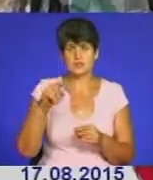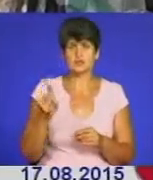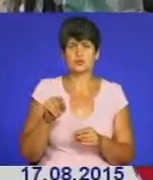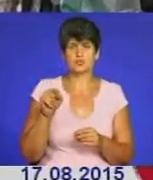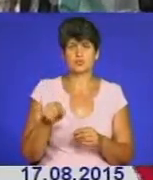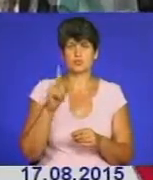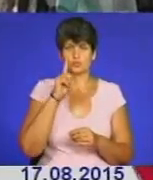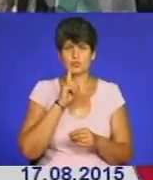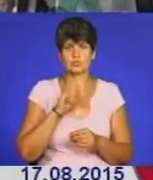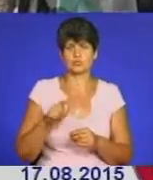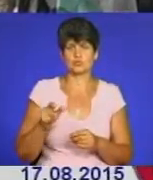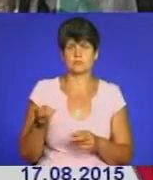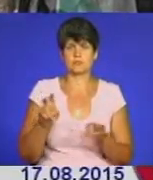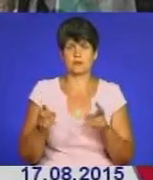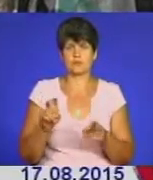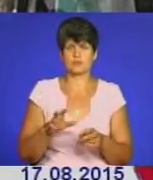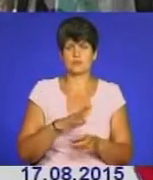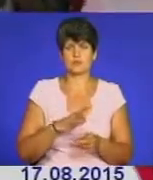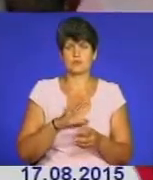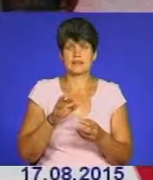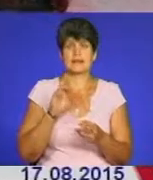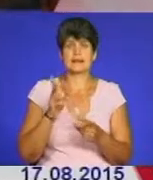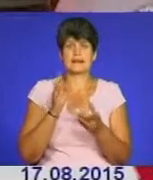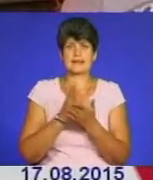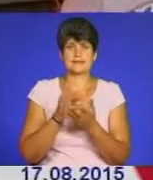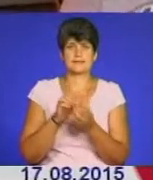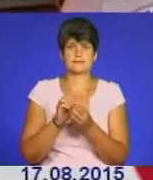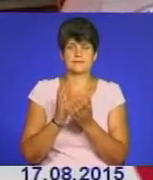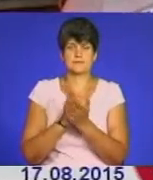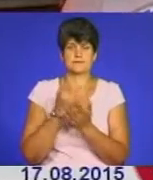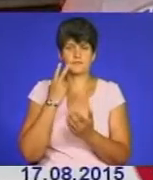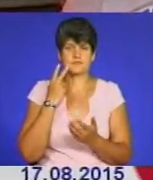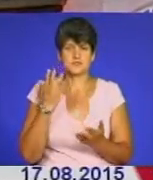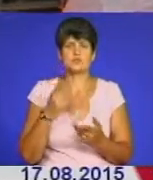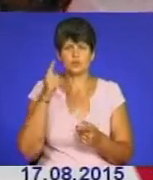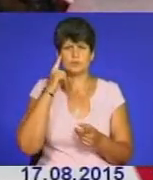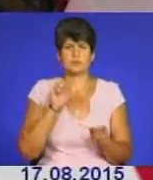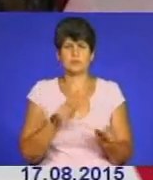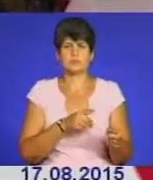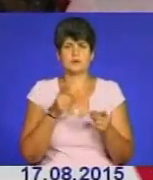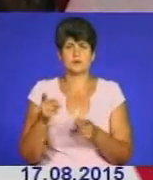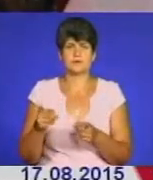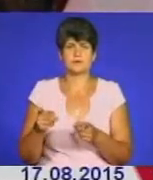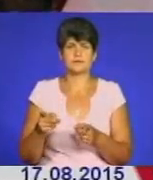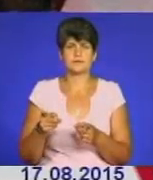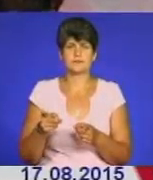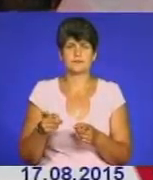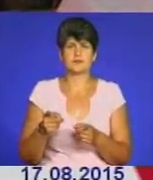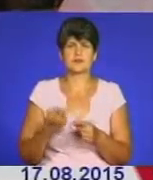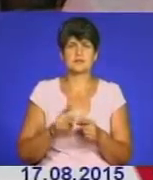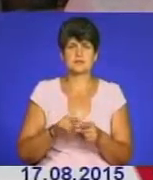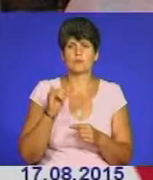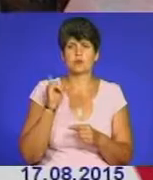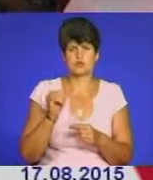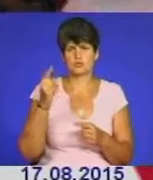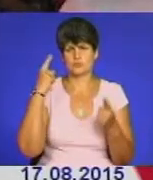на місці зручно. Люди би хотіли, щоб так було, як є все. І що ви думаєте про те, що базарчик можуть або перенести? Це досить нездало, що вони